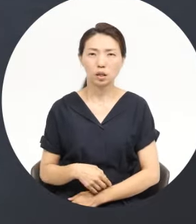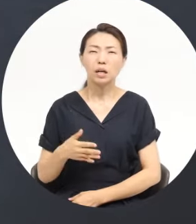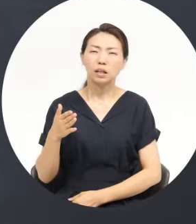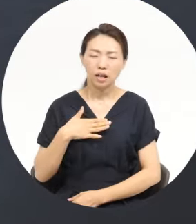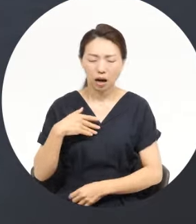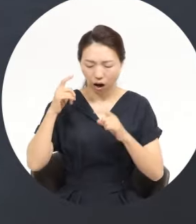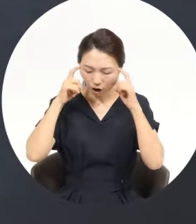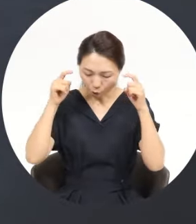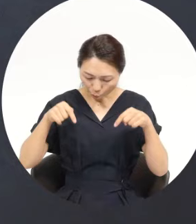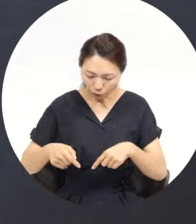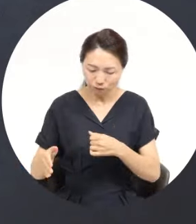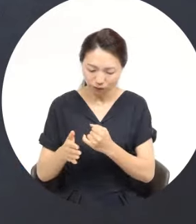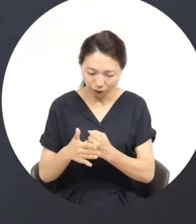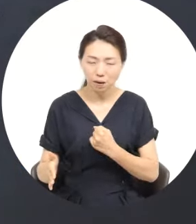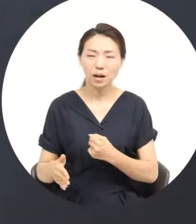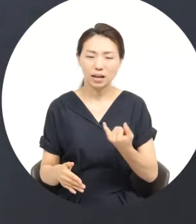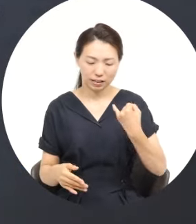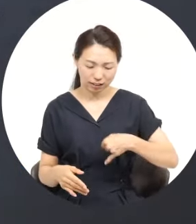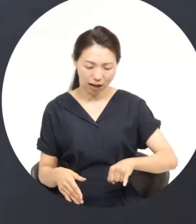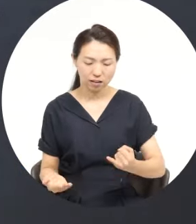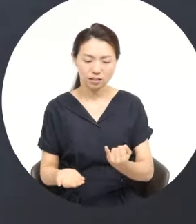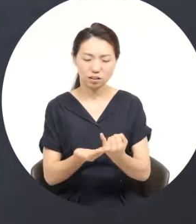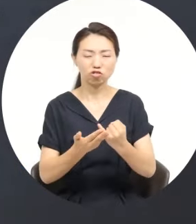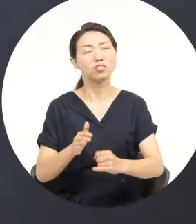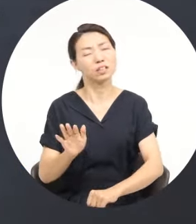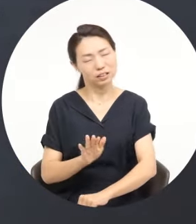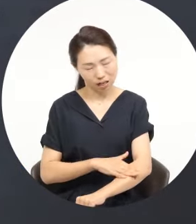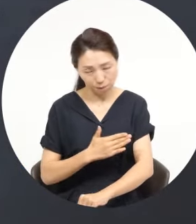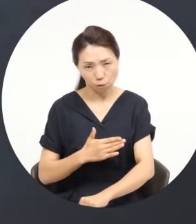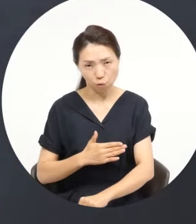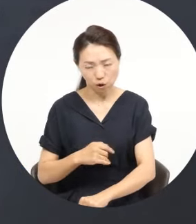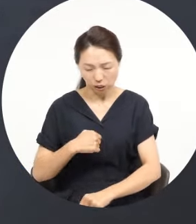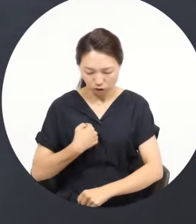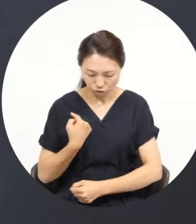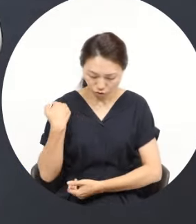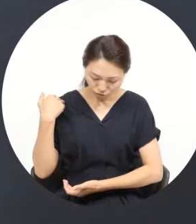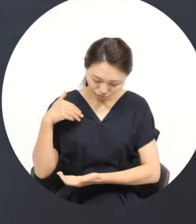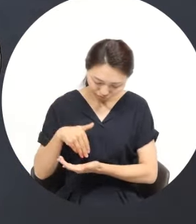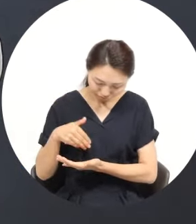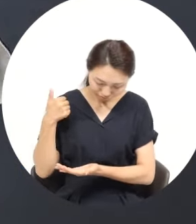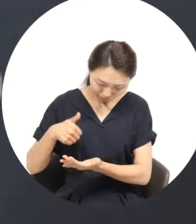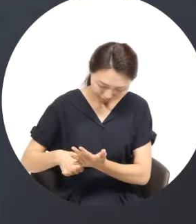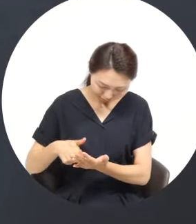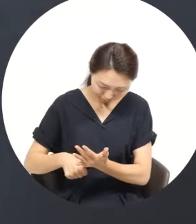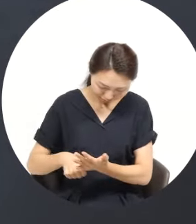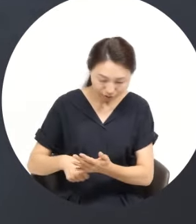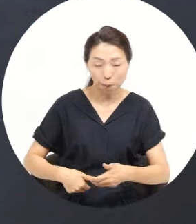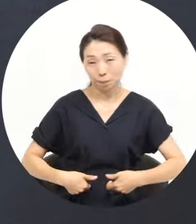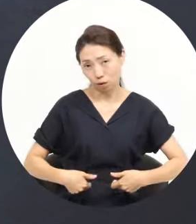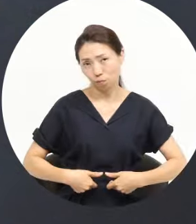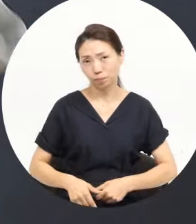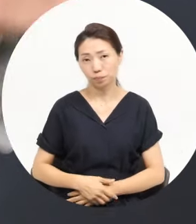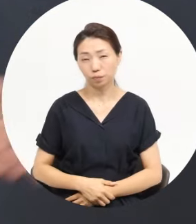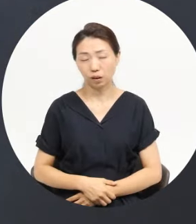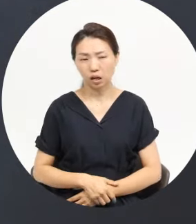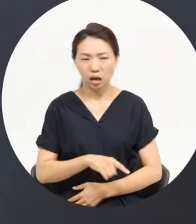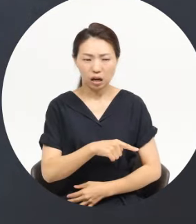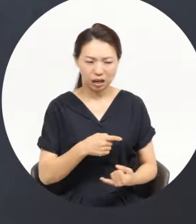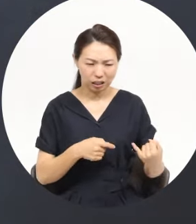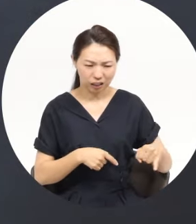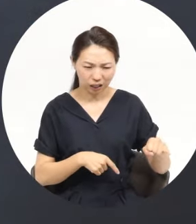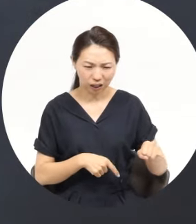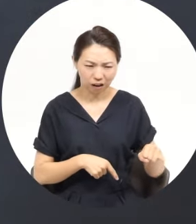해서 자기 참회를 통해서 자기 정신적으로 건강하고 거기에 더 이상 미련을 갖게 되면 자기도